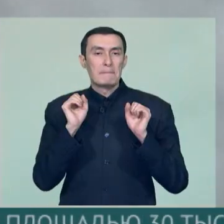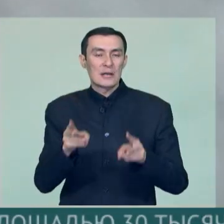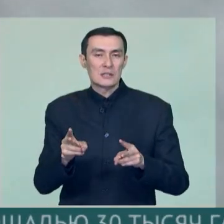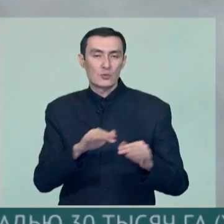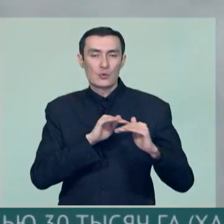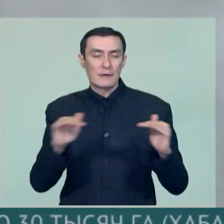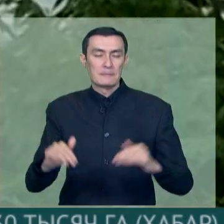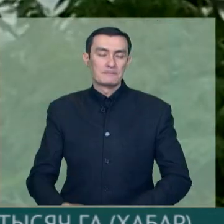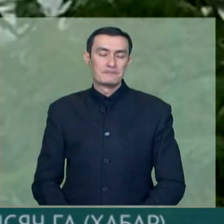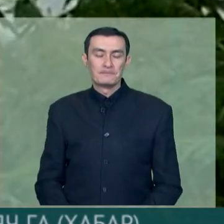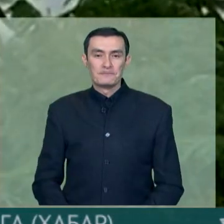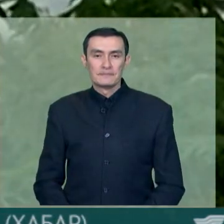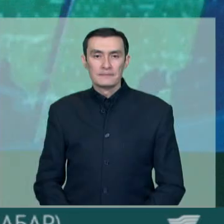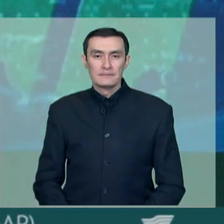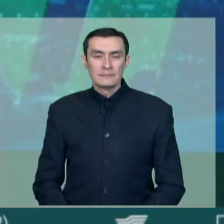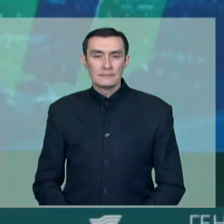опасности.